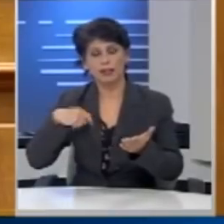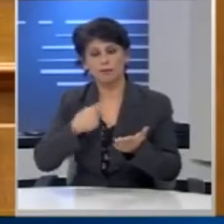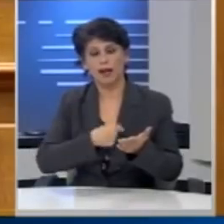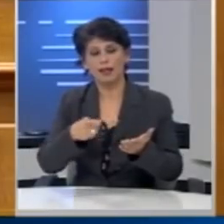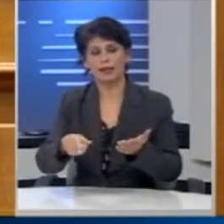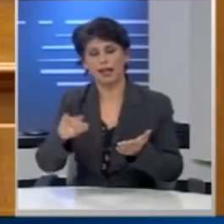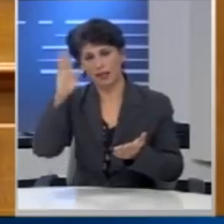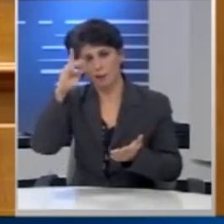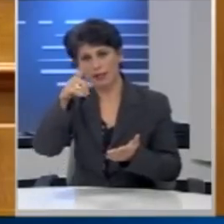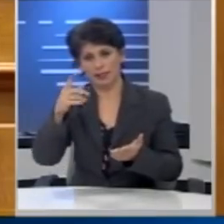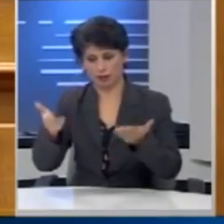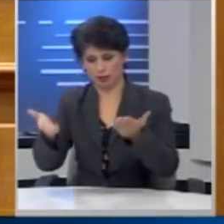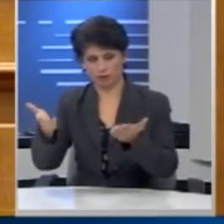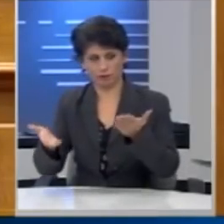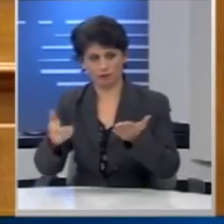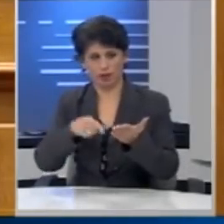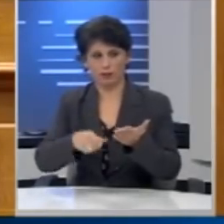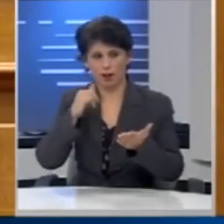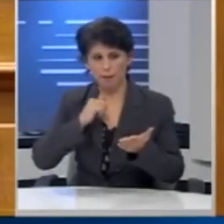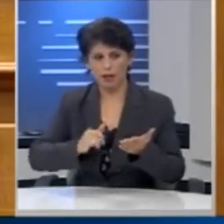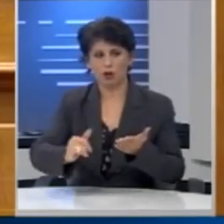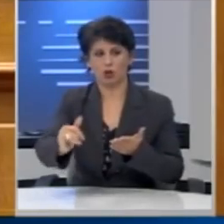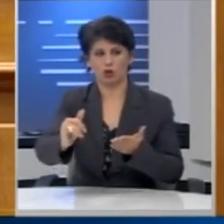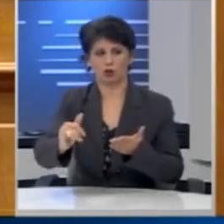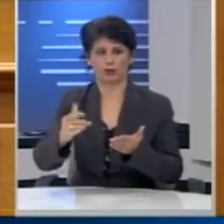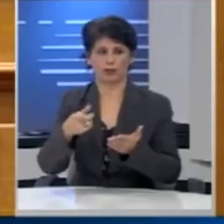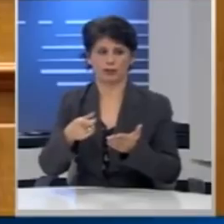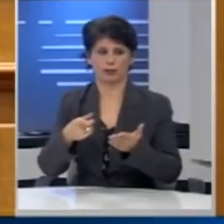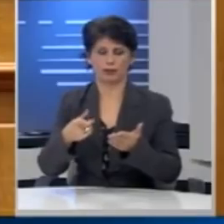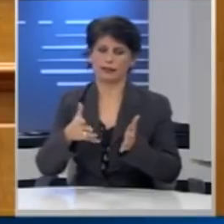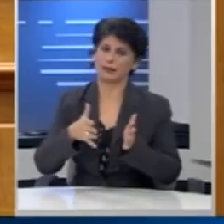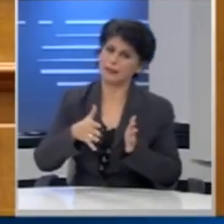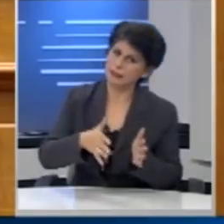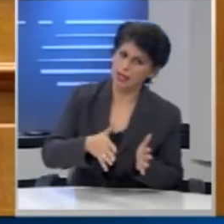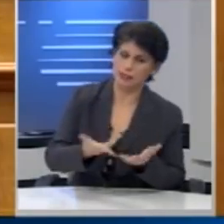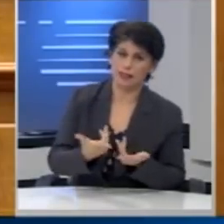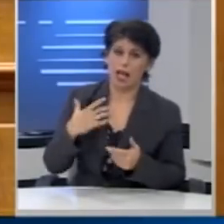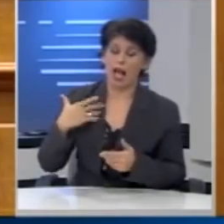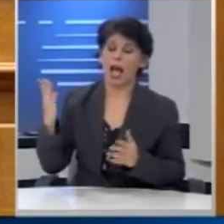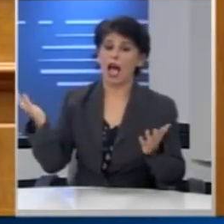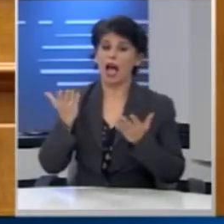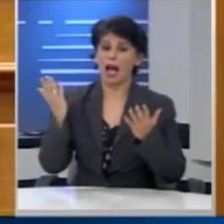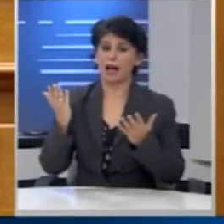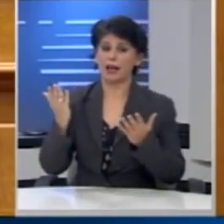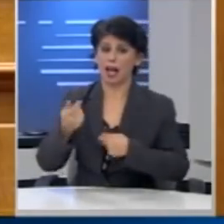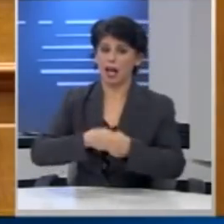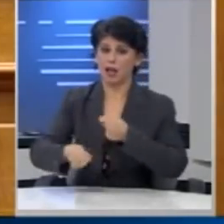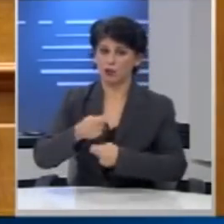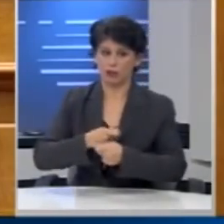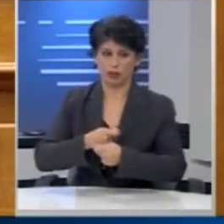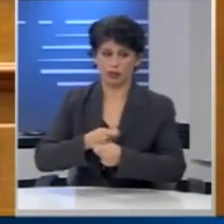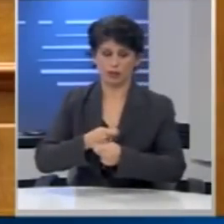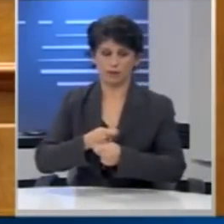και στις Ηνωμένες Πολιτείες. Αυτές είναι μακροχρόνιες τάσεις. Και αν η αγορά ακινήτων ακολουθήσει μια αντίστοιχη